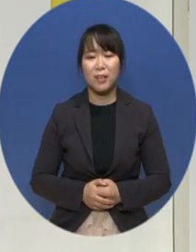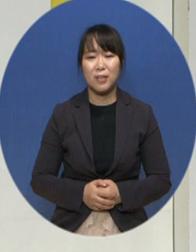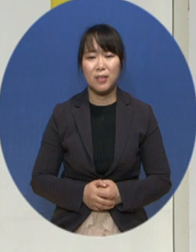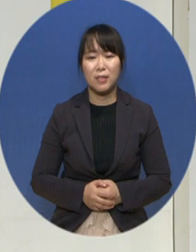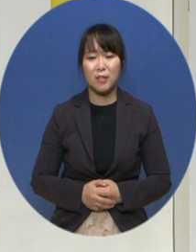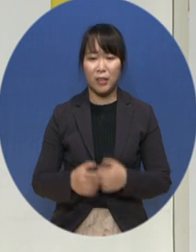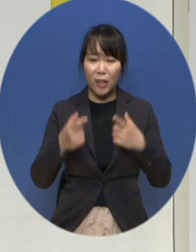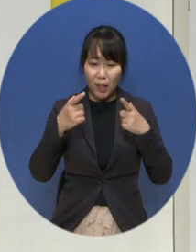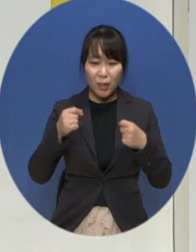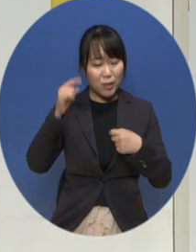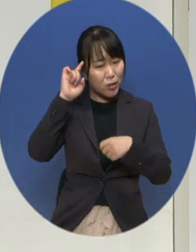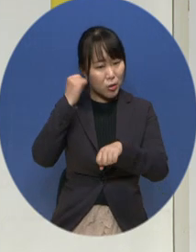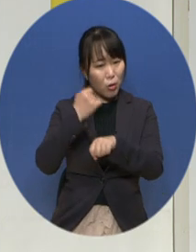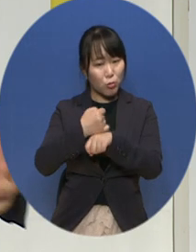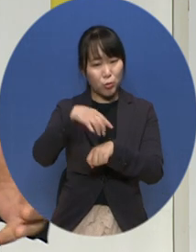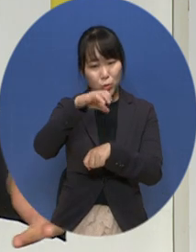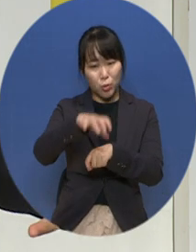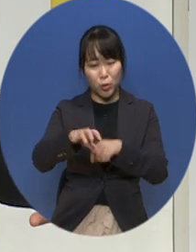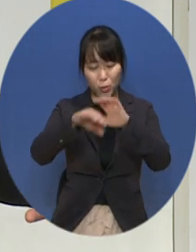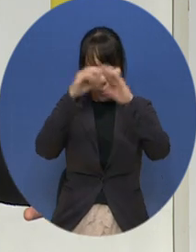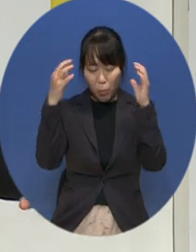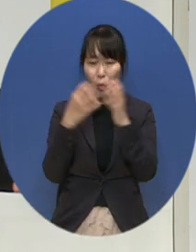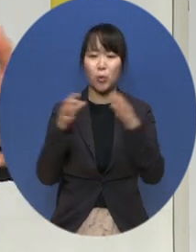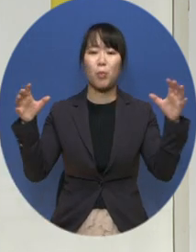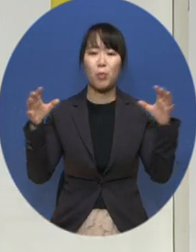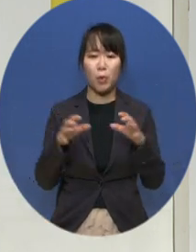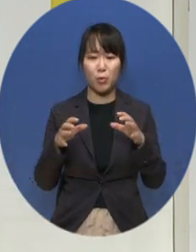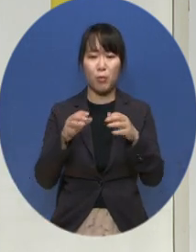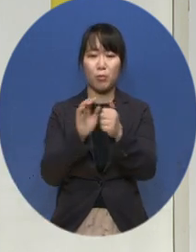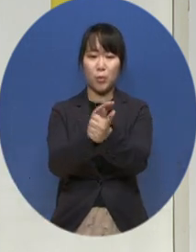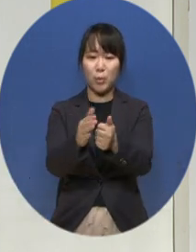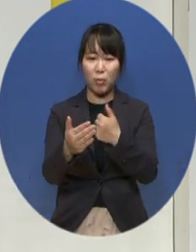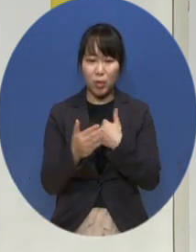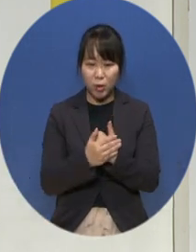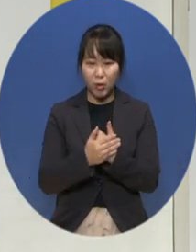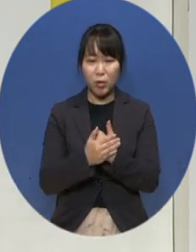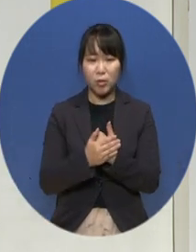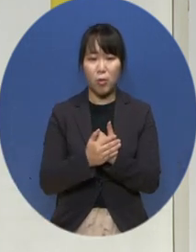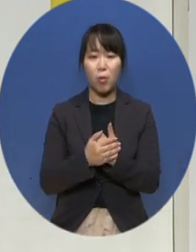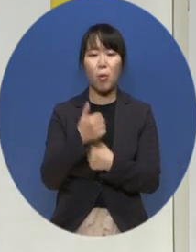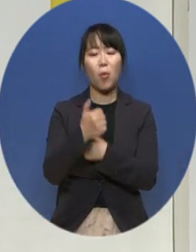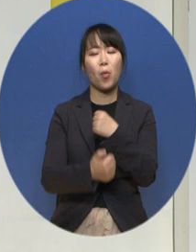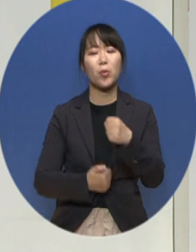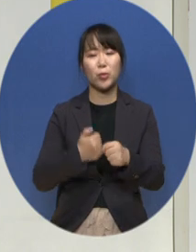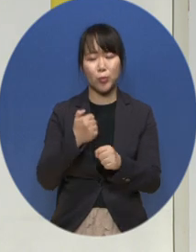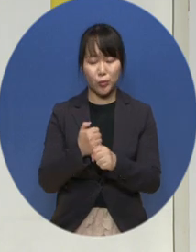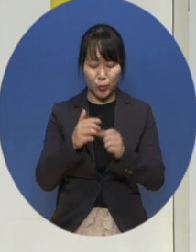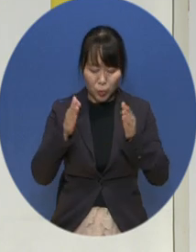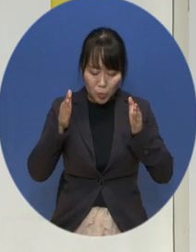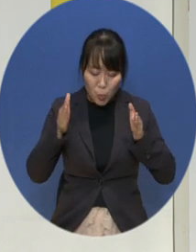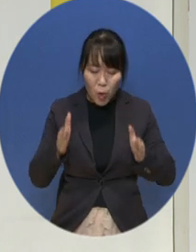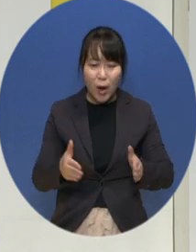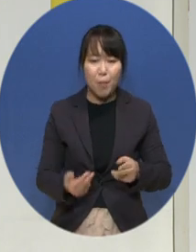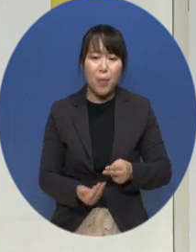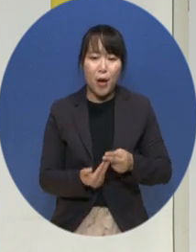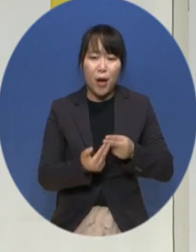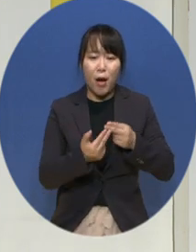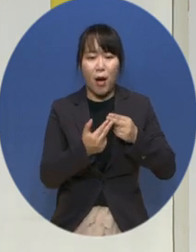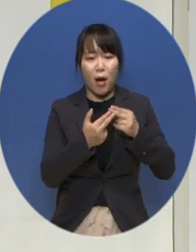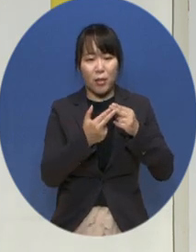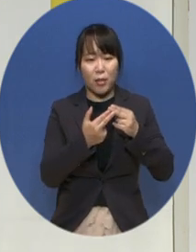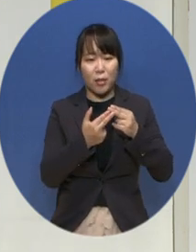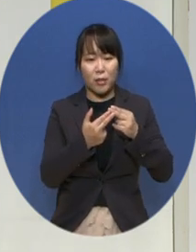이러한 연구 누구 소들이 같이 협력해서 50 년 때인 구축되어 있는 과 2